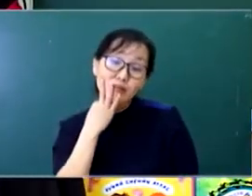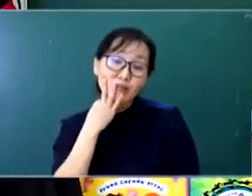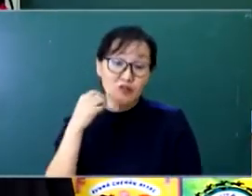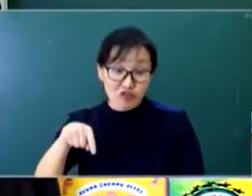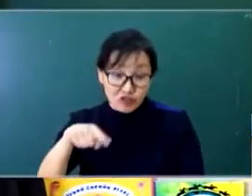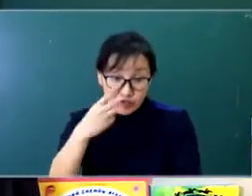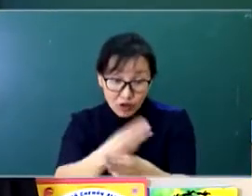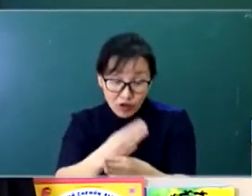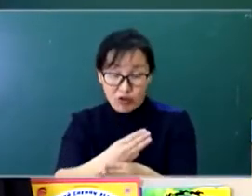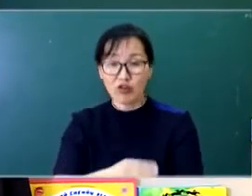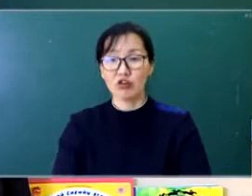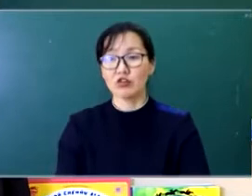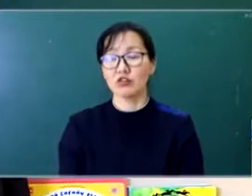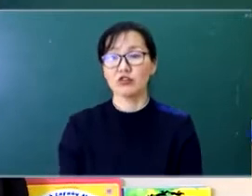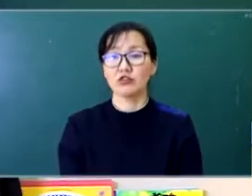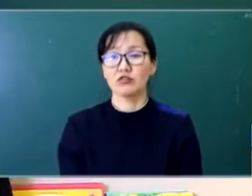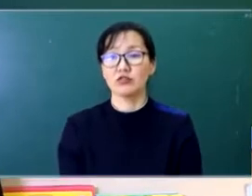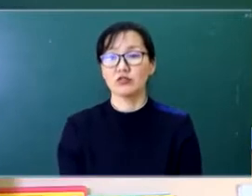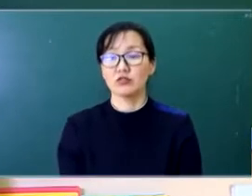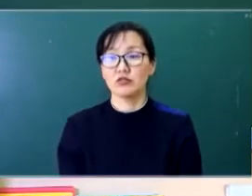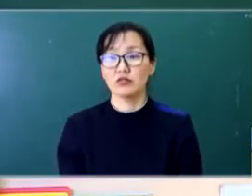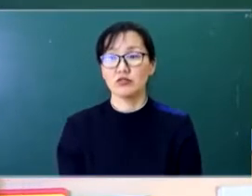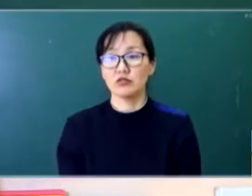за, дараа нь багшин дөрөвдөг ажил нь 1 бүхэл